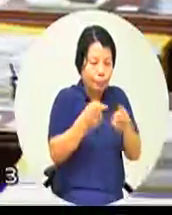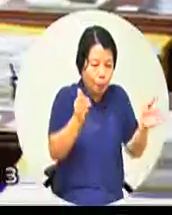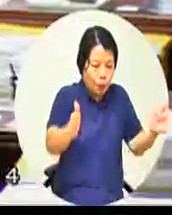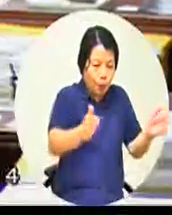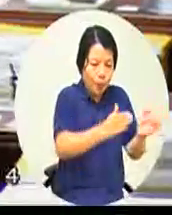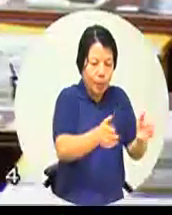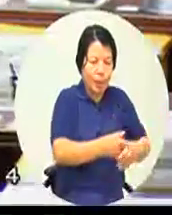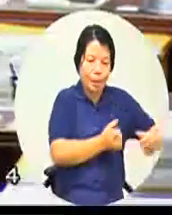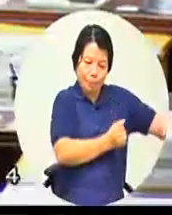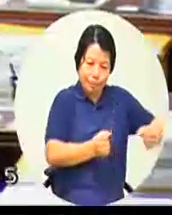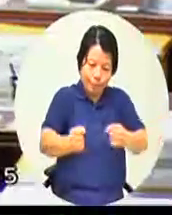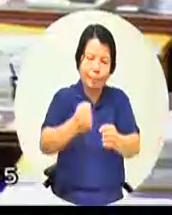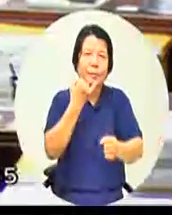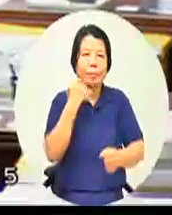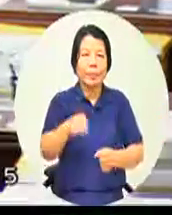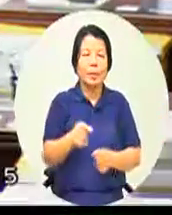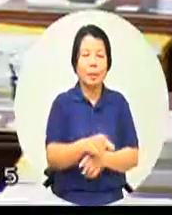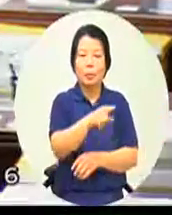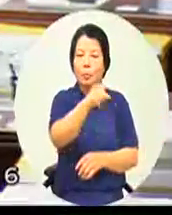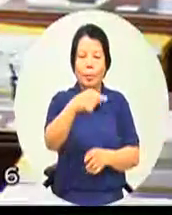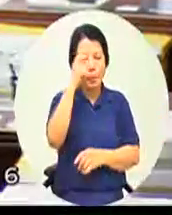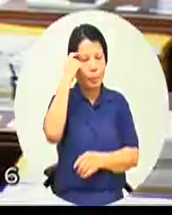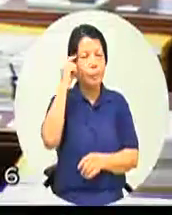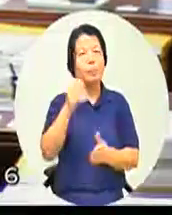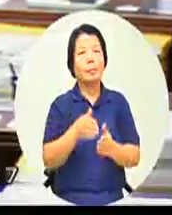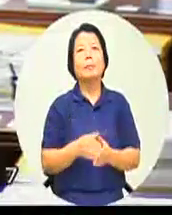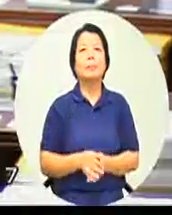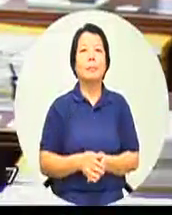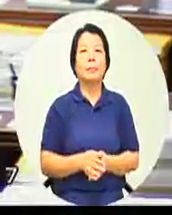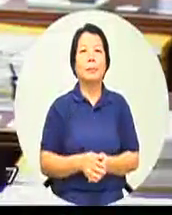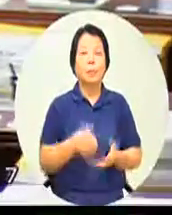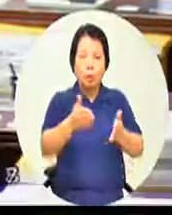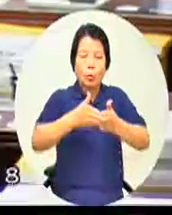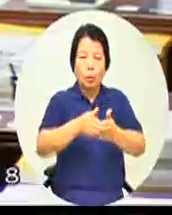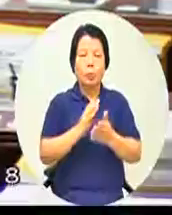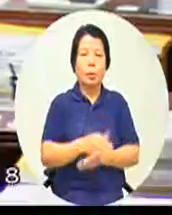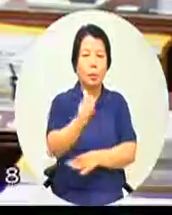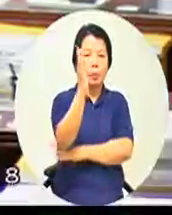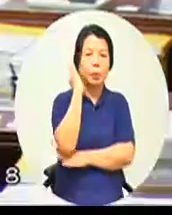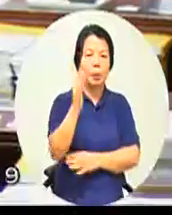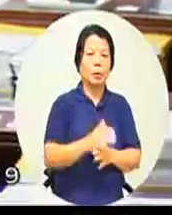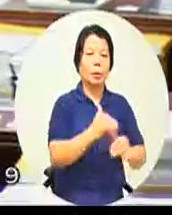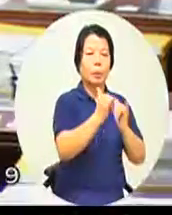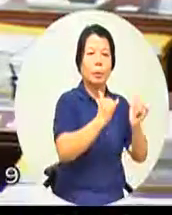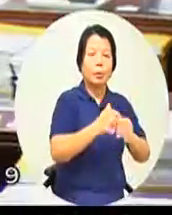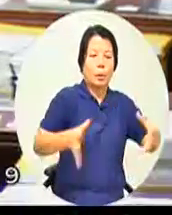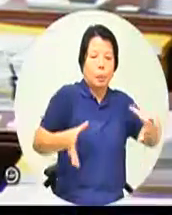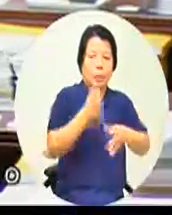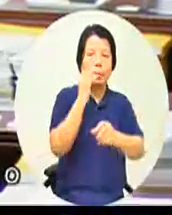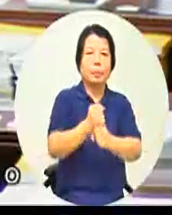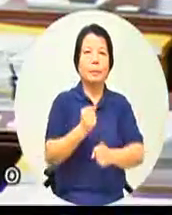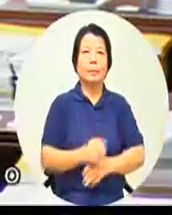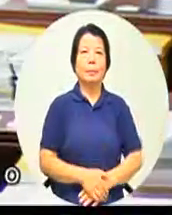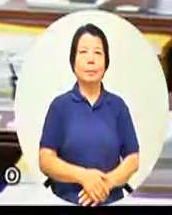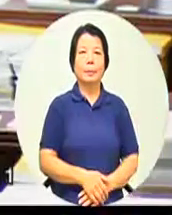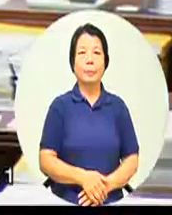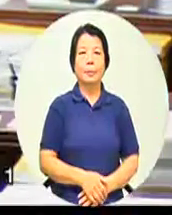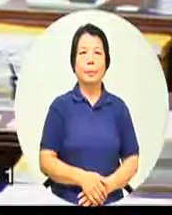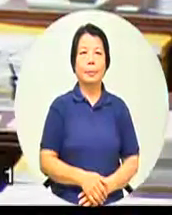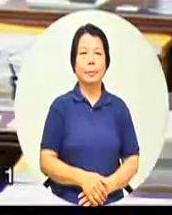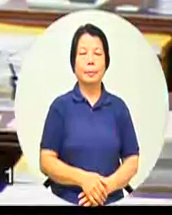它复驶，这是我们大家的一个梦，但是其实是需要政府跟民间大家一起合作了，那其